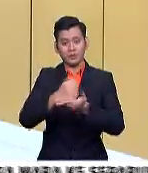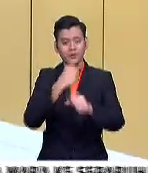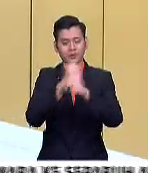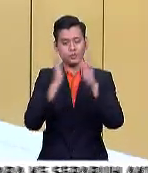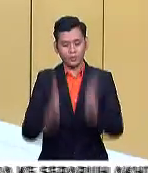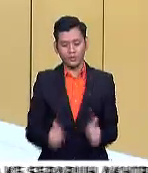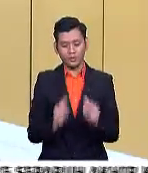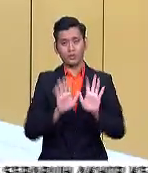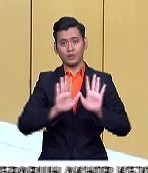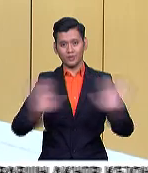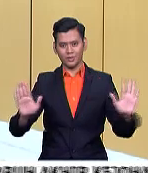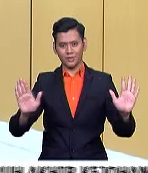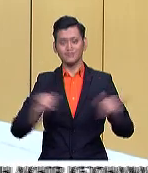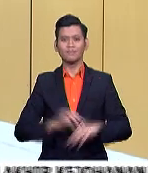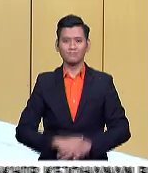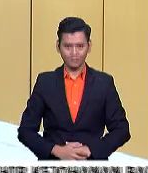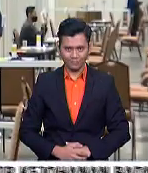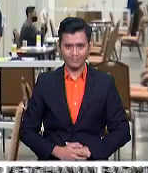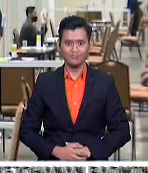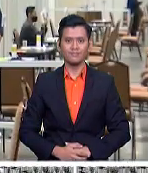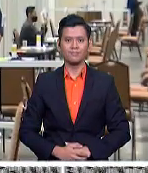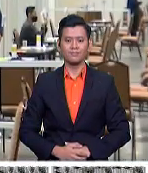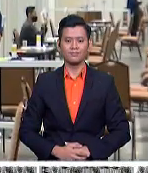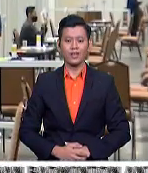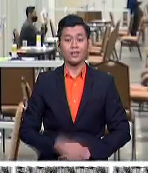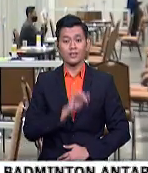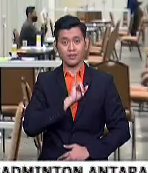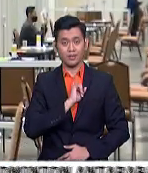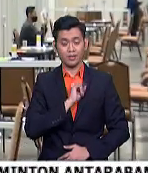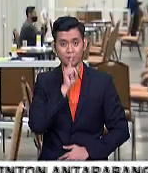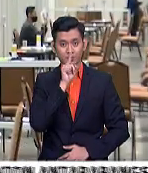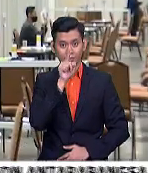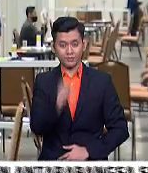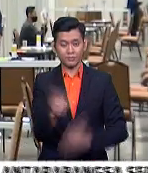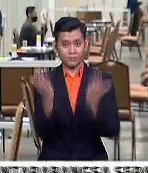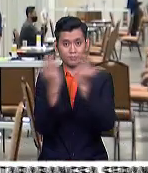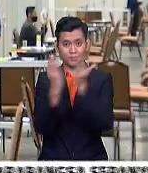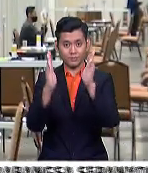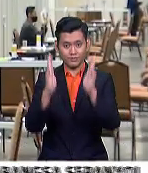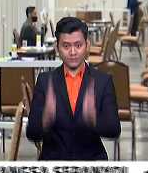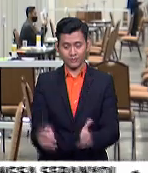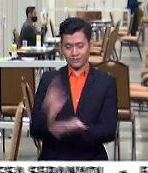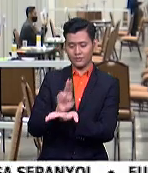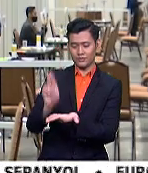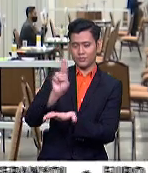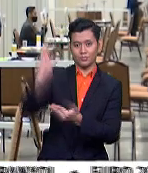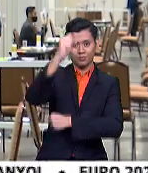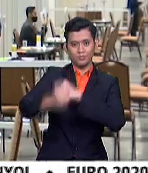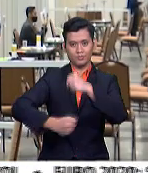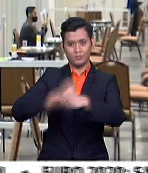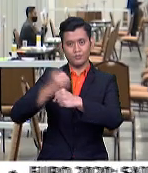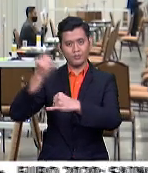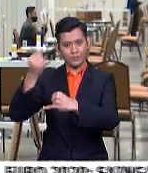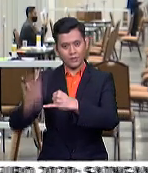penyampaian vaksin kepada penerima. Saya merupakan pelajar universiti tahun akhir, baru saja